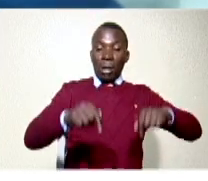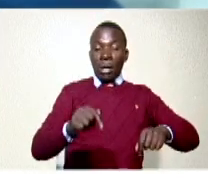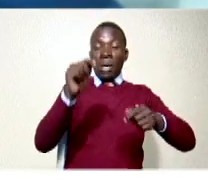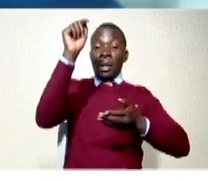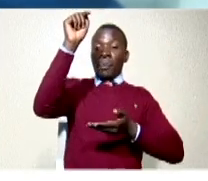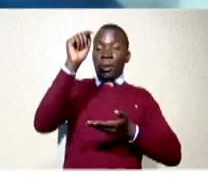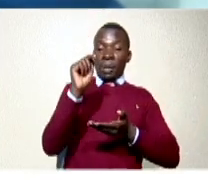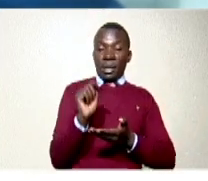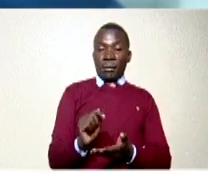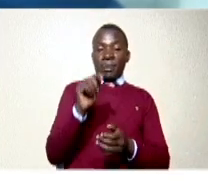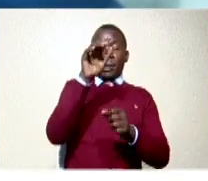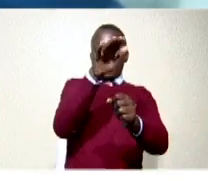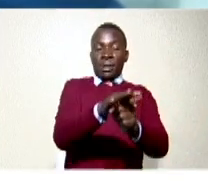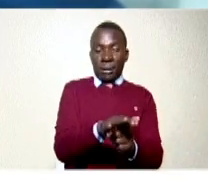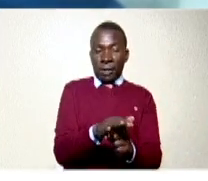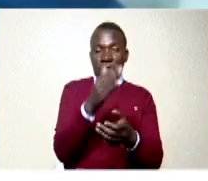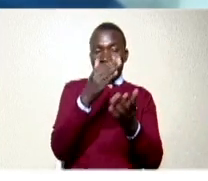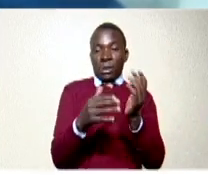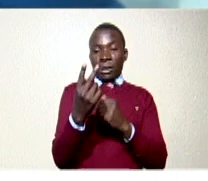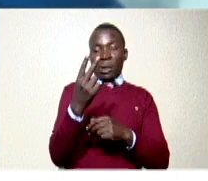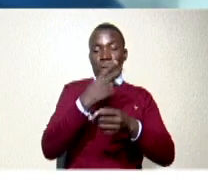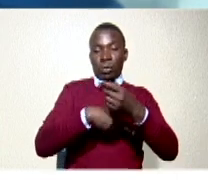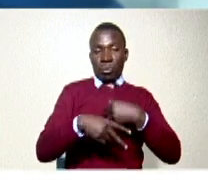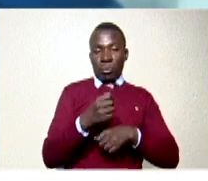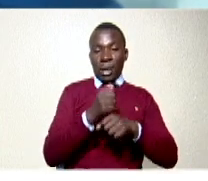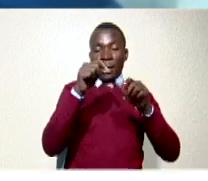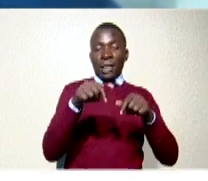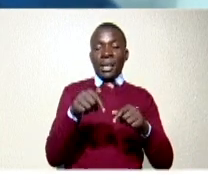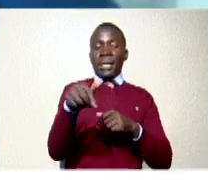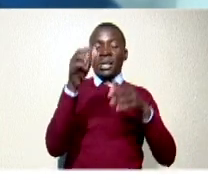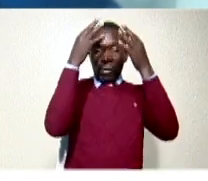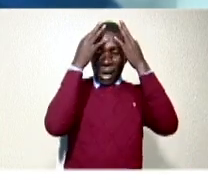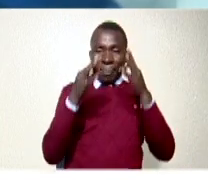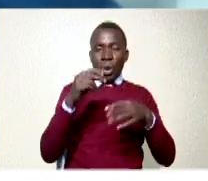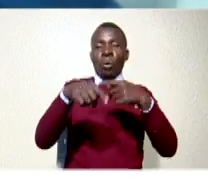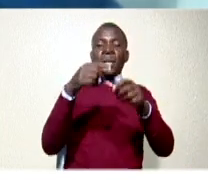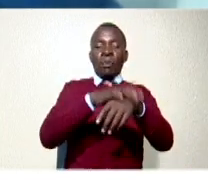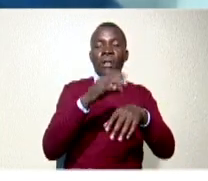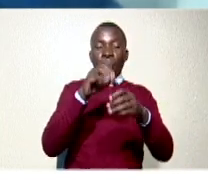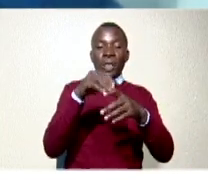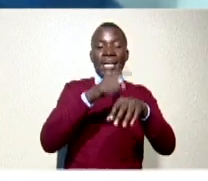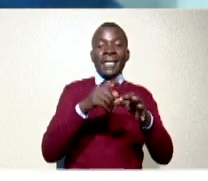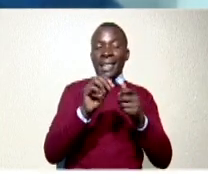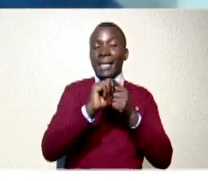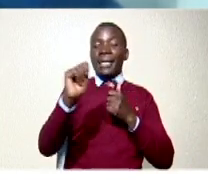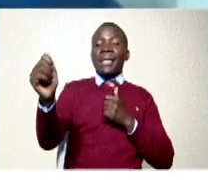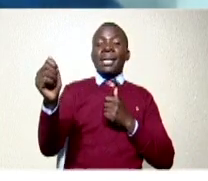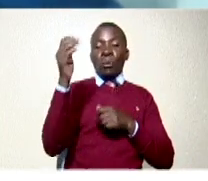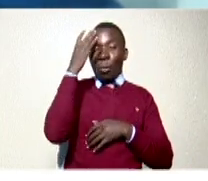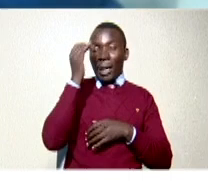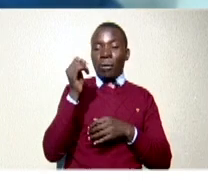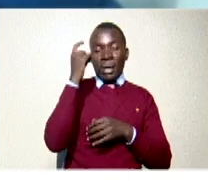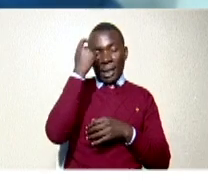byaragabanutse cyane muri iki gice cya kabiri cy'uyu mwaka so n'izo ngamba turimo ariko mu gihe kirekire nuko